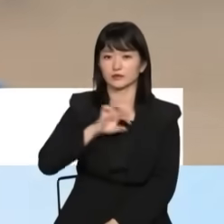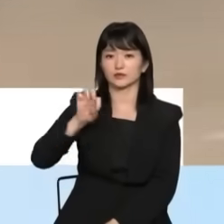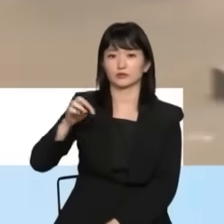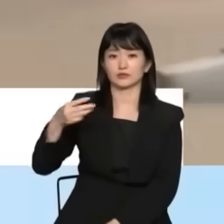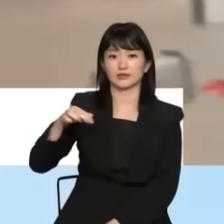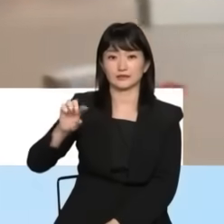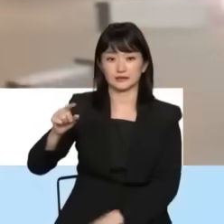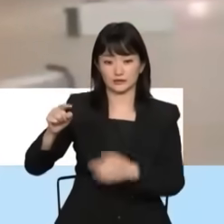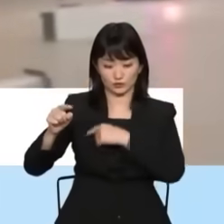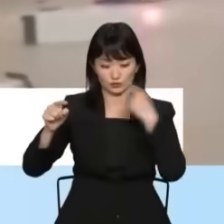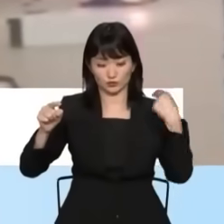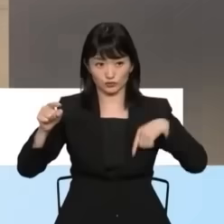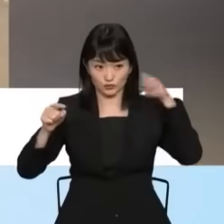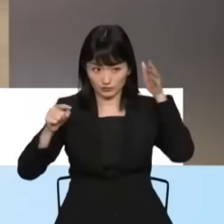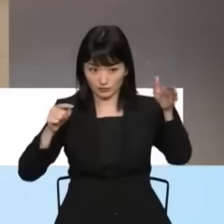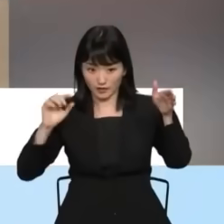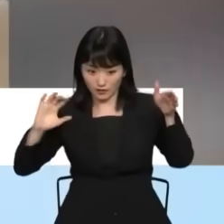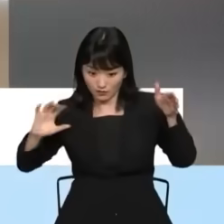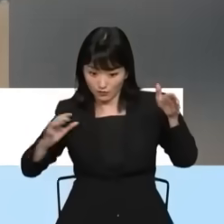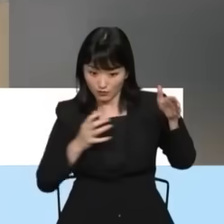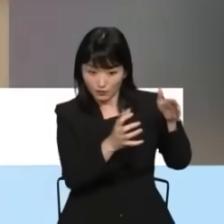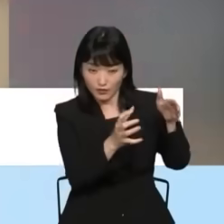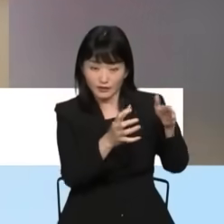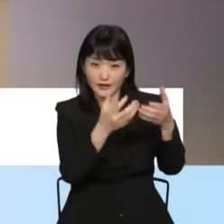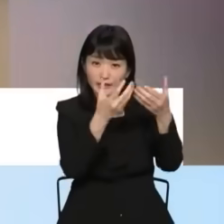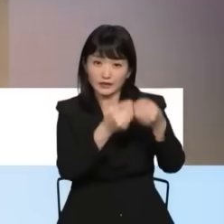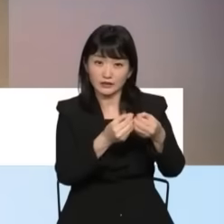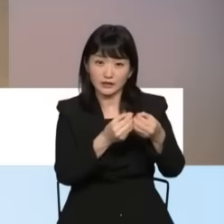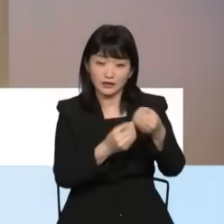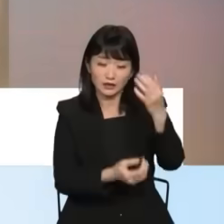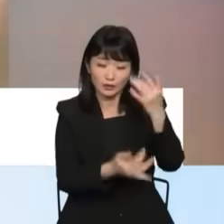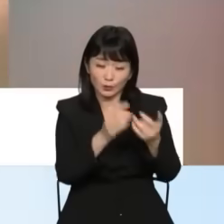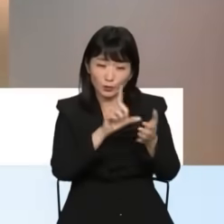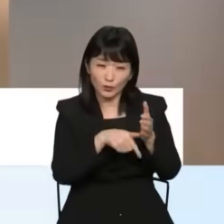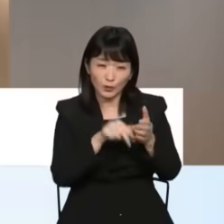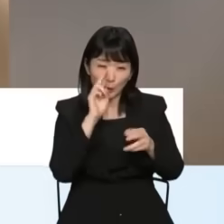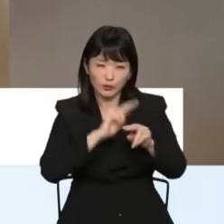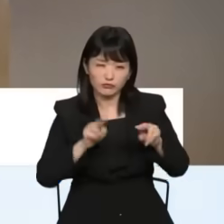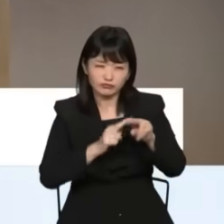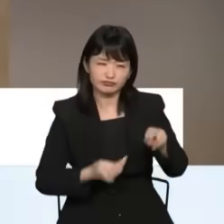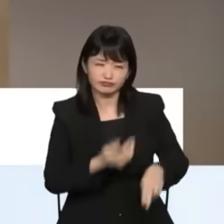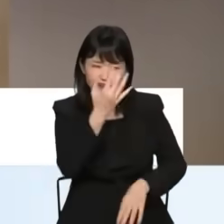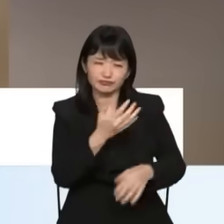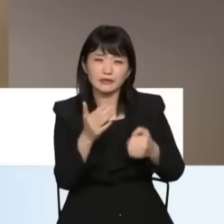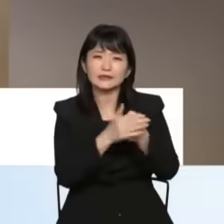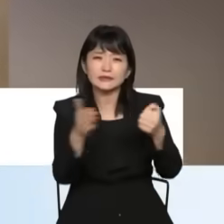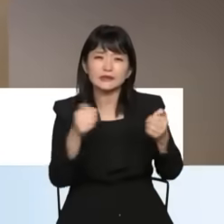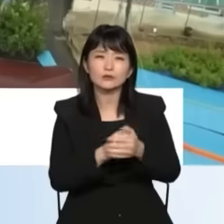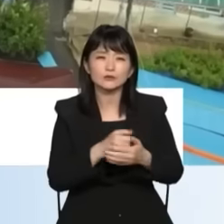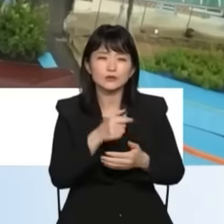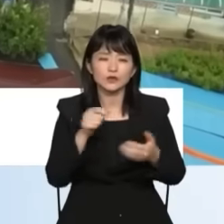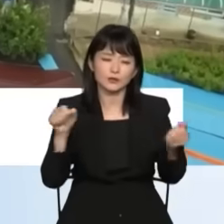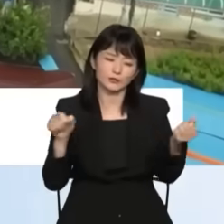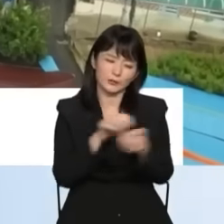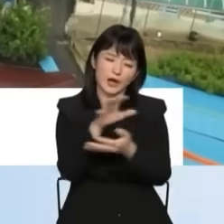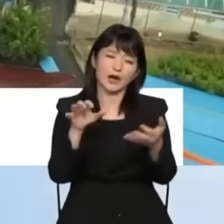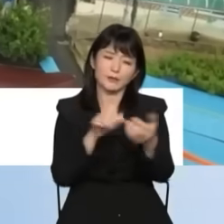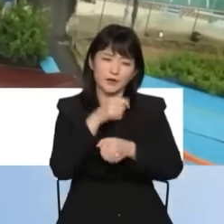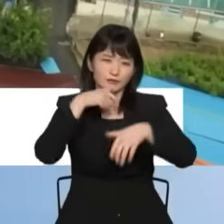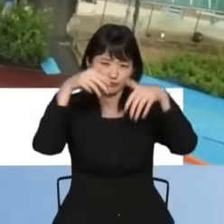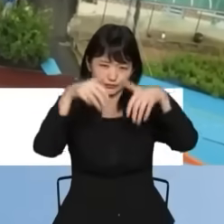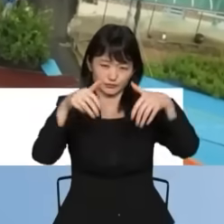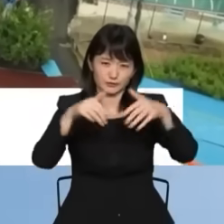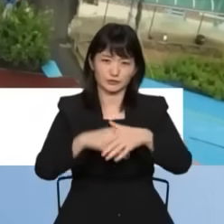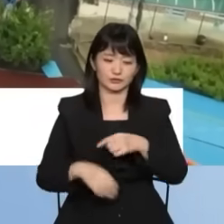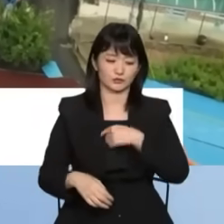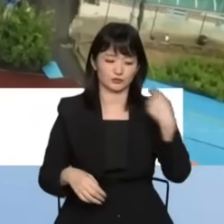쪽으로 향하는 과정 안에서도 마치 불날 때 휘발유로 끼얹듯이 계속해서 수증기를 공급했기 때문에 비구름이 발달을 했고 그리고 중국 내륙에서